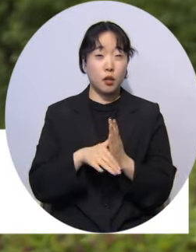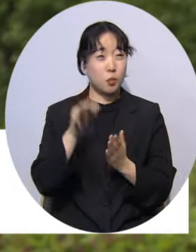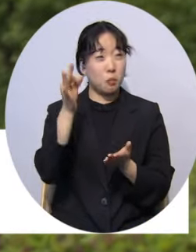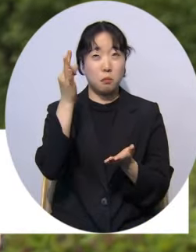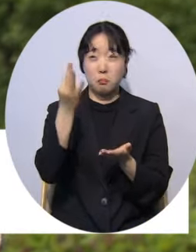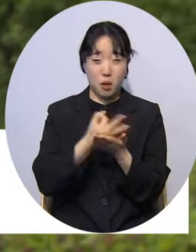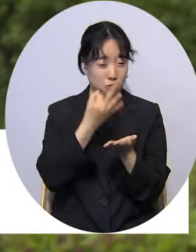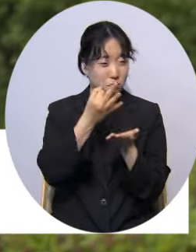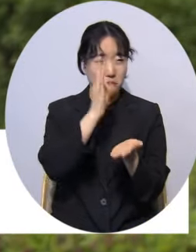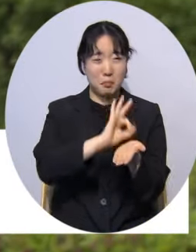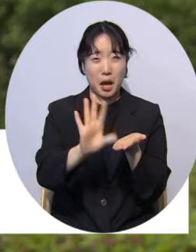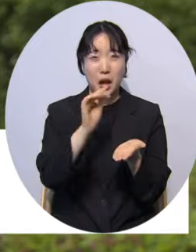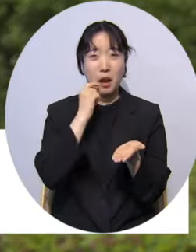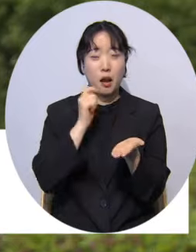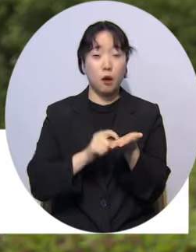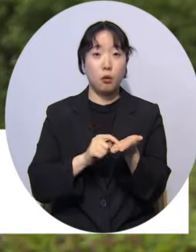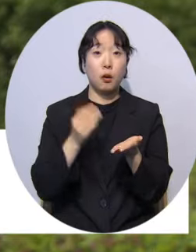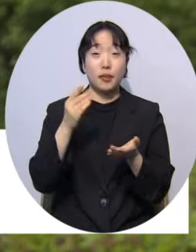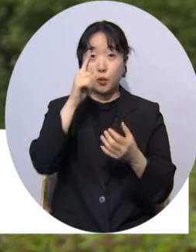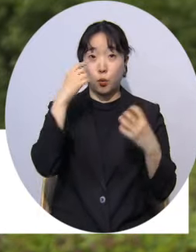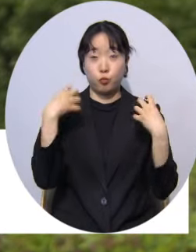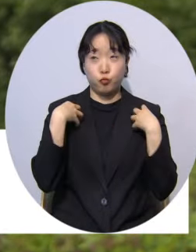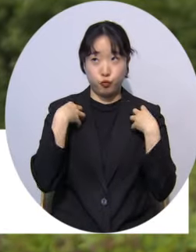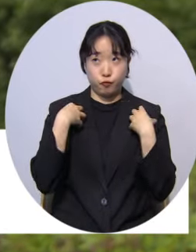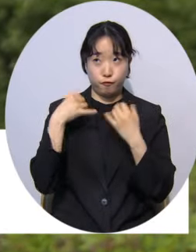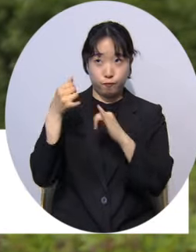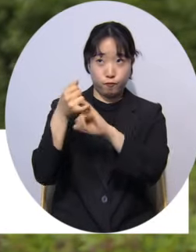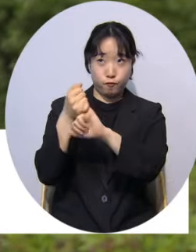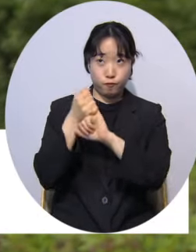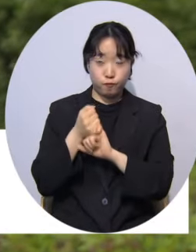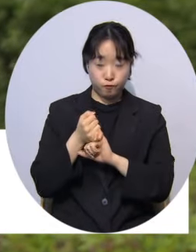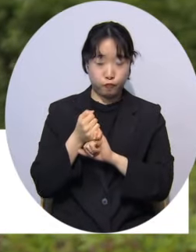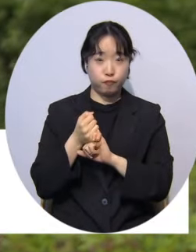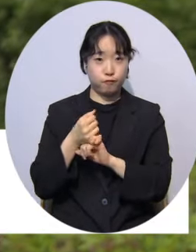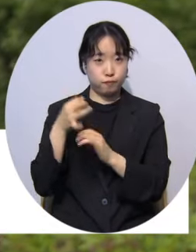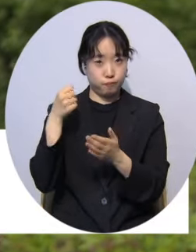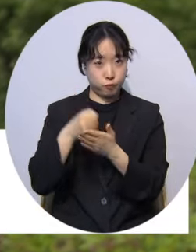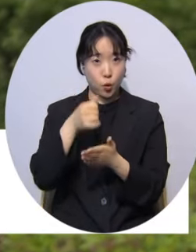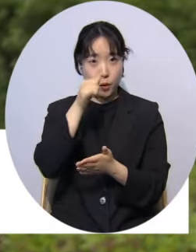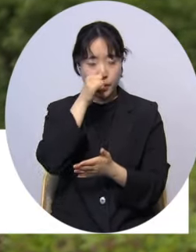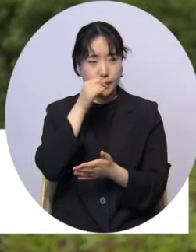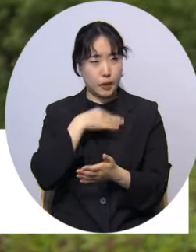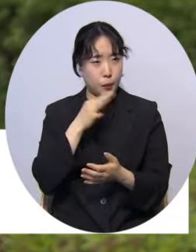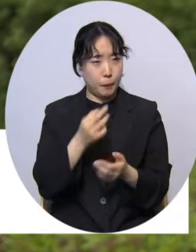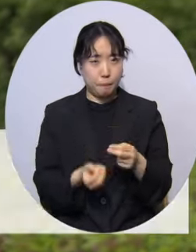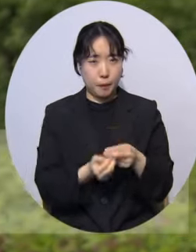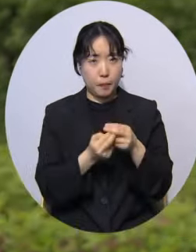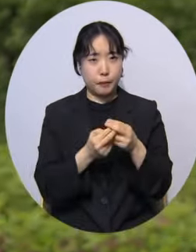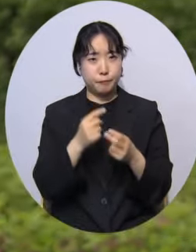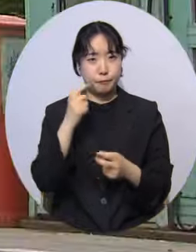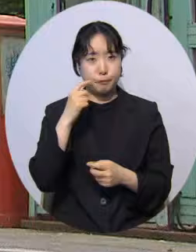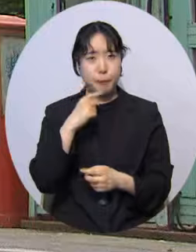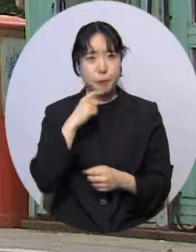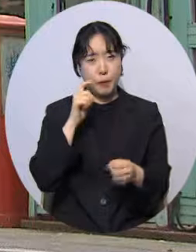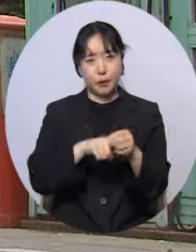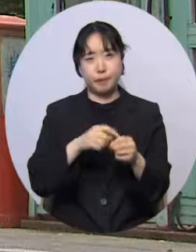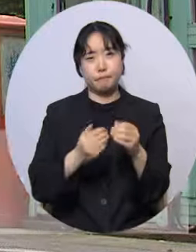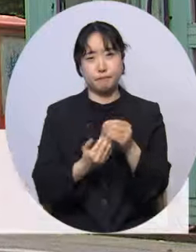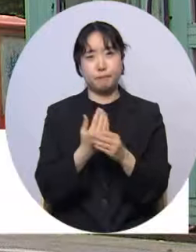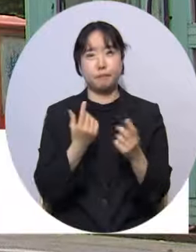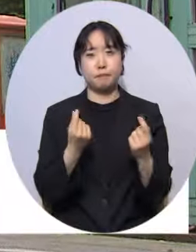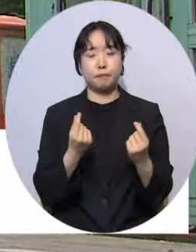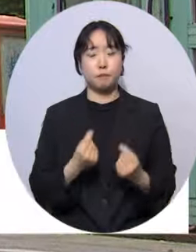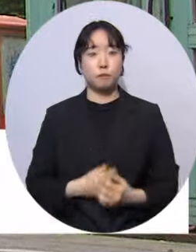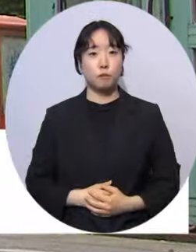쓰기 쉬운데 정부에서 지원을 해준다면 목돈을 마련하려는 목표의식이 좀 더 생길 것 같습니다. 올해부터는